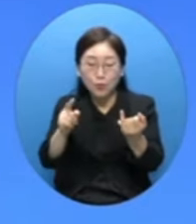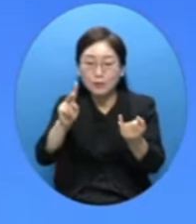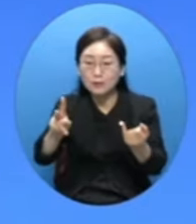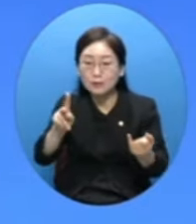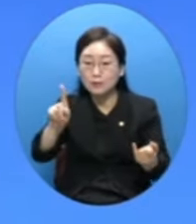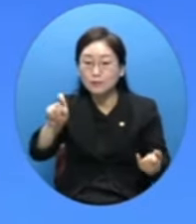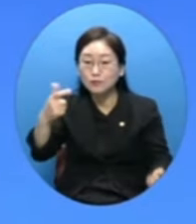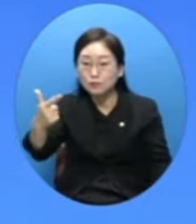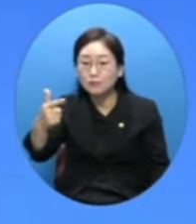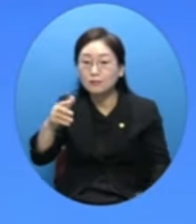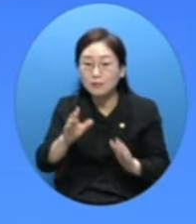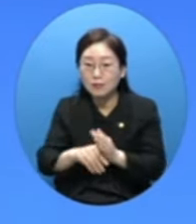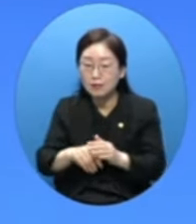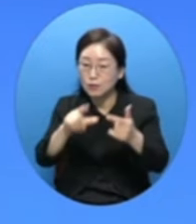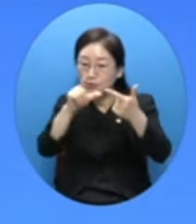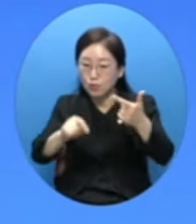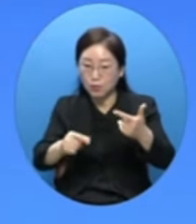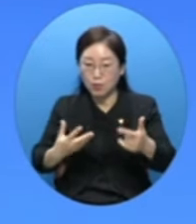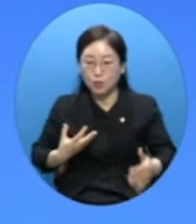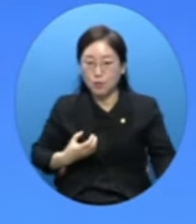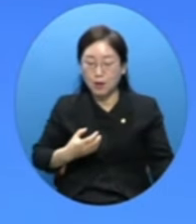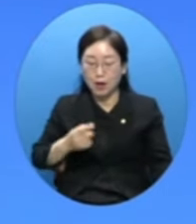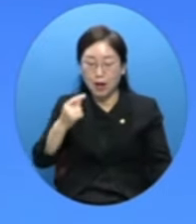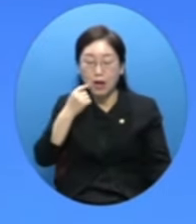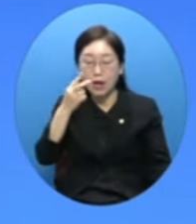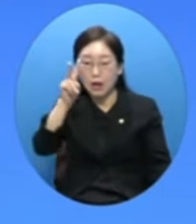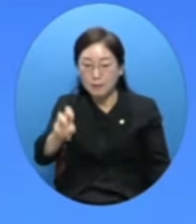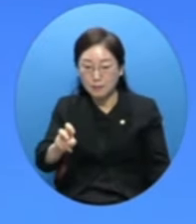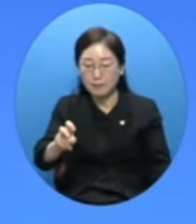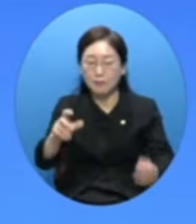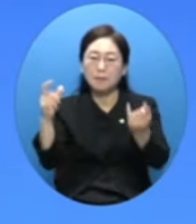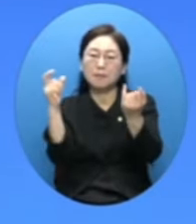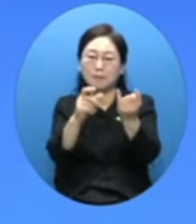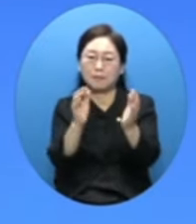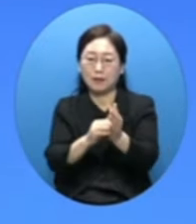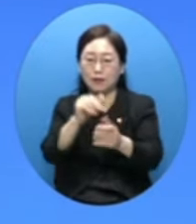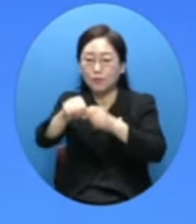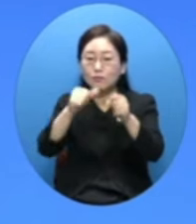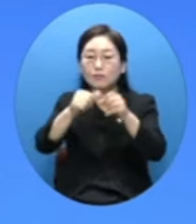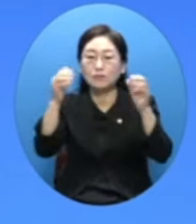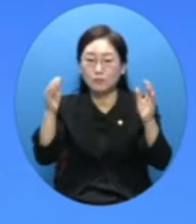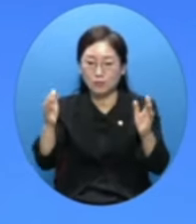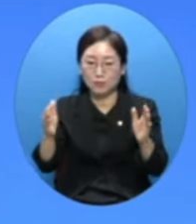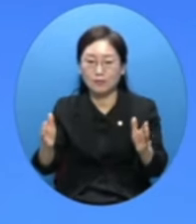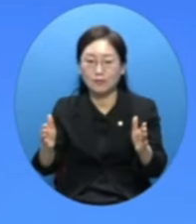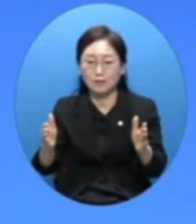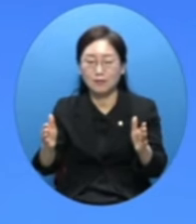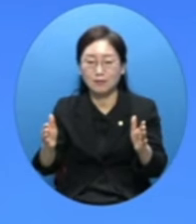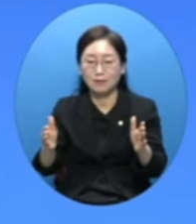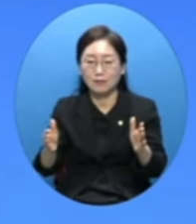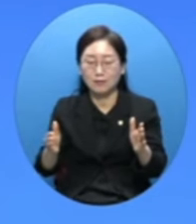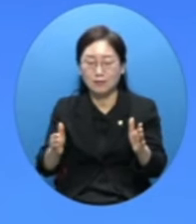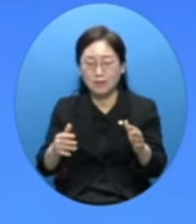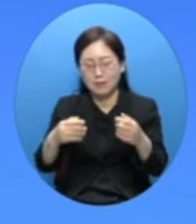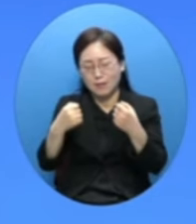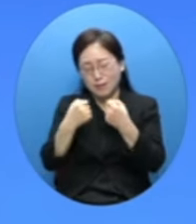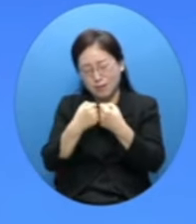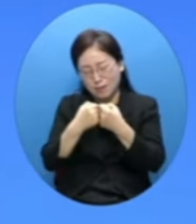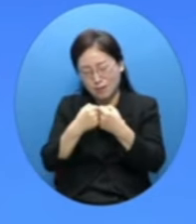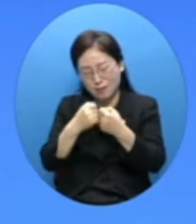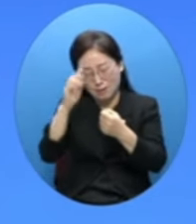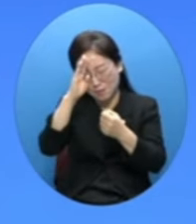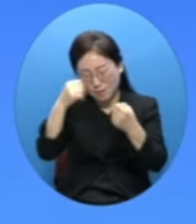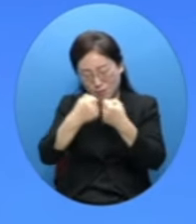2010년에 6월 달에 유방을 진을 받고 5년 동안 유방과 싸우면서